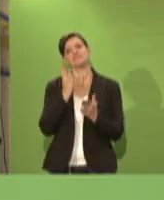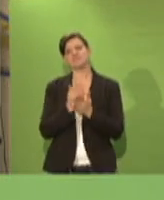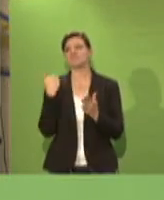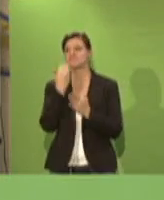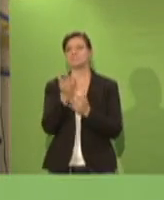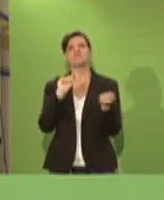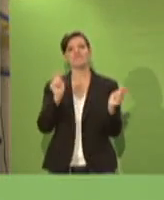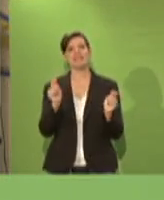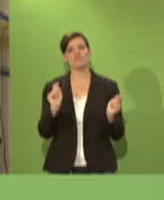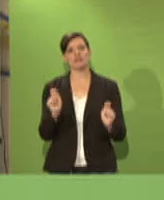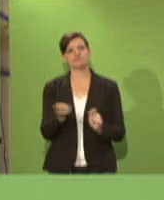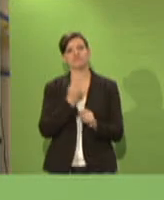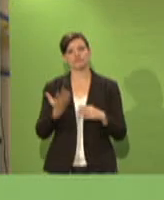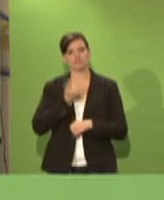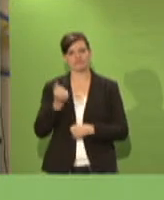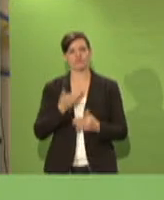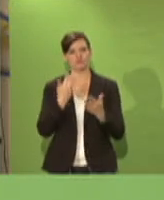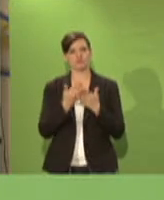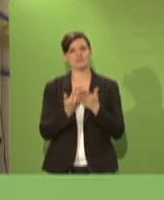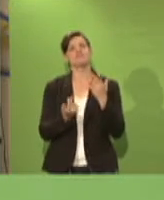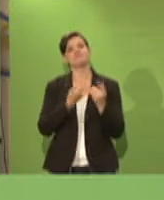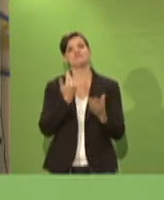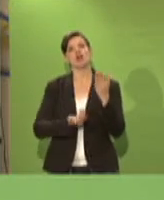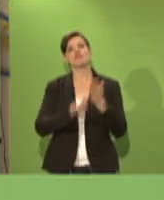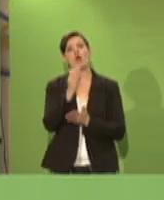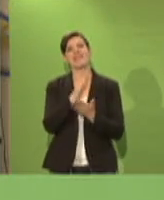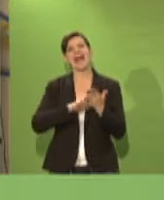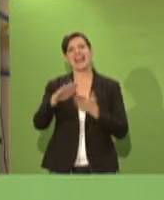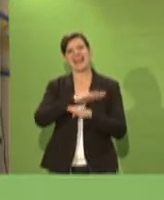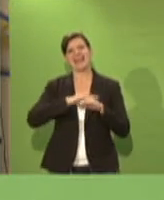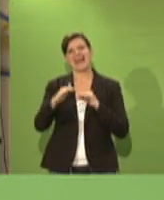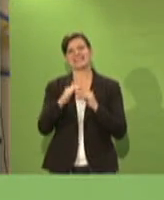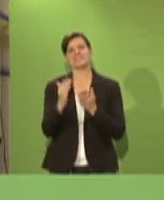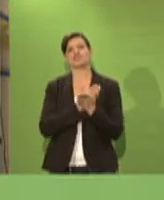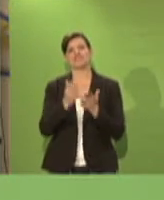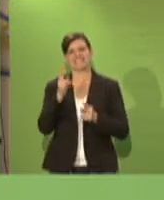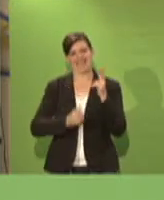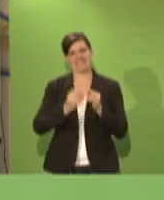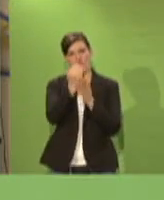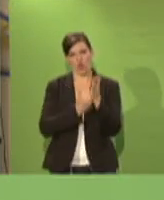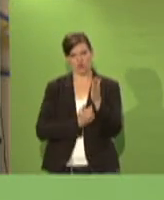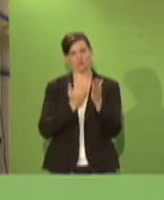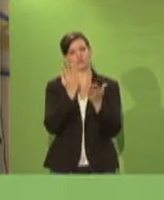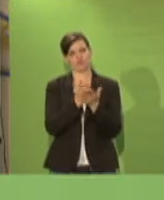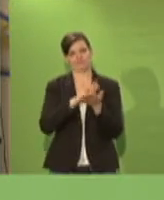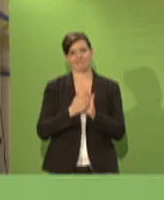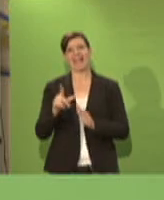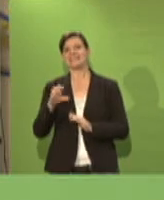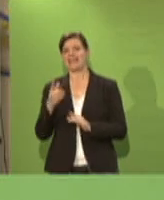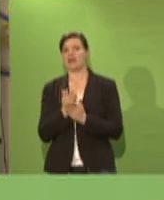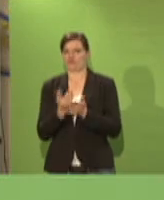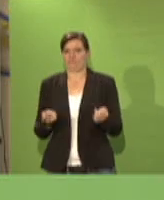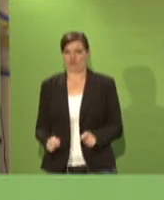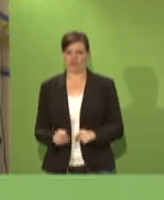vollbracht. Zum Beispiel haben wir uns eine neue Landesschiedsgerichtsordnung erarbeitet, die von der LDK auch beschlossen wurde.